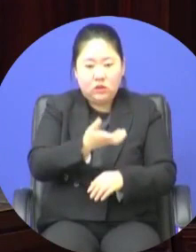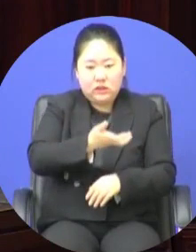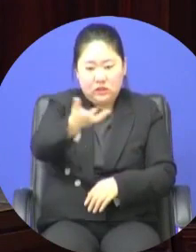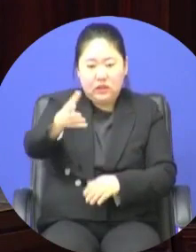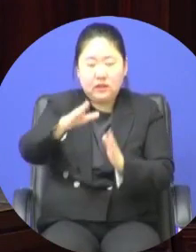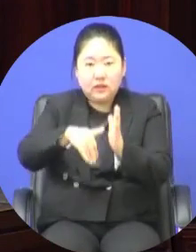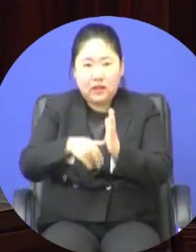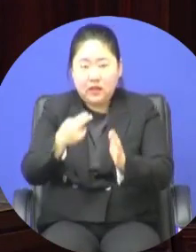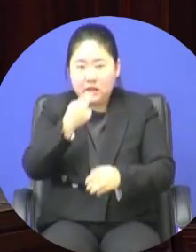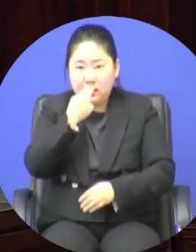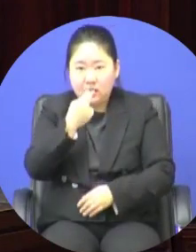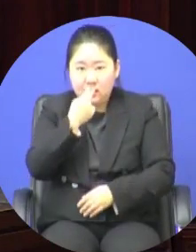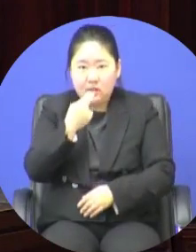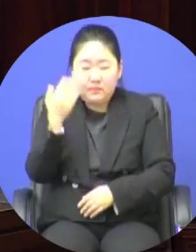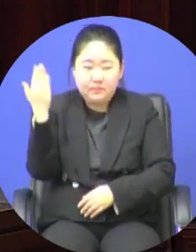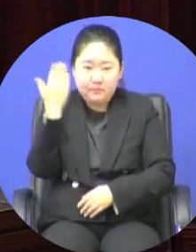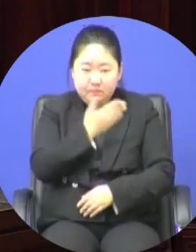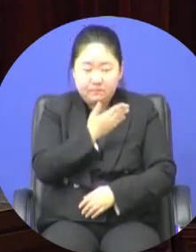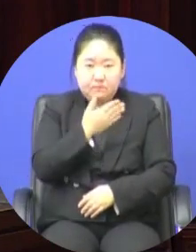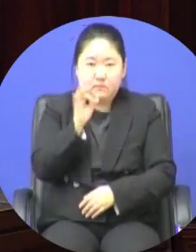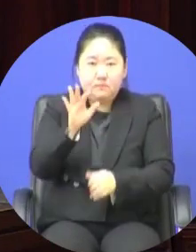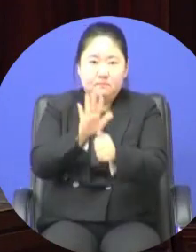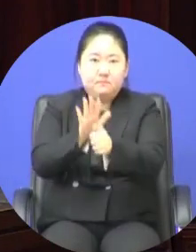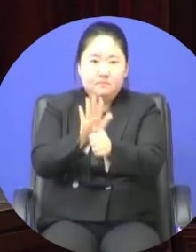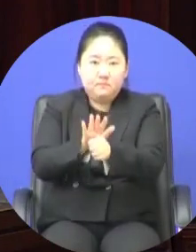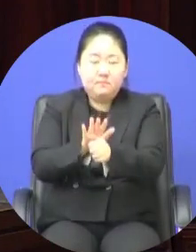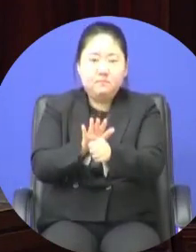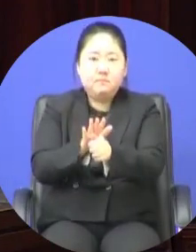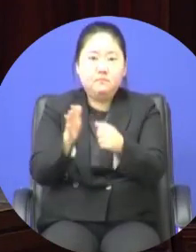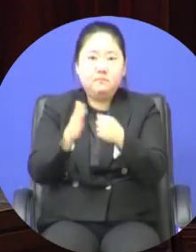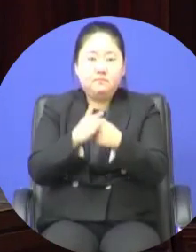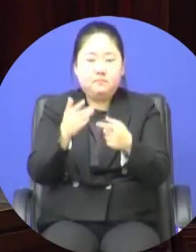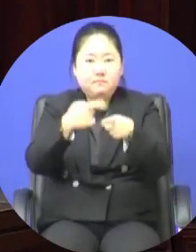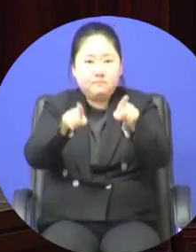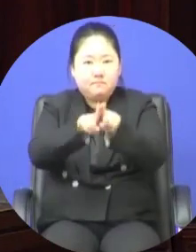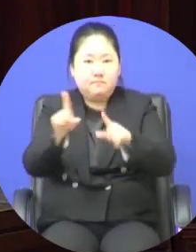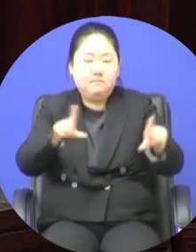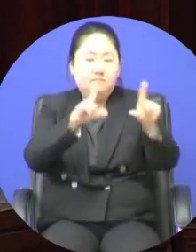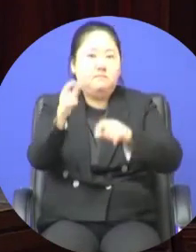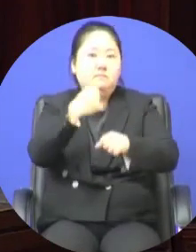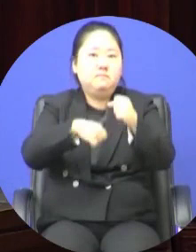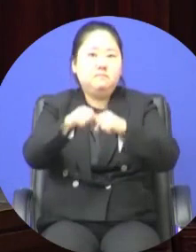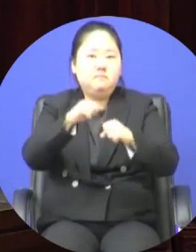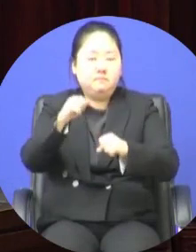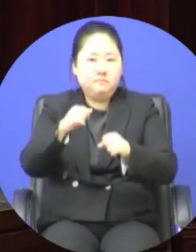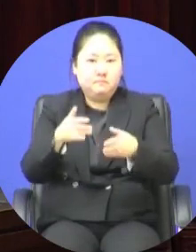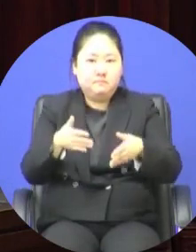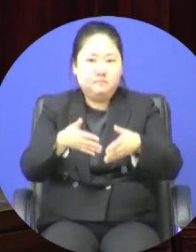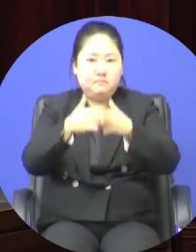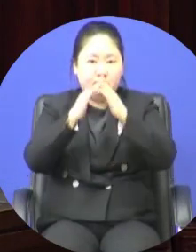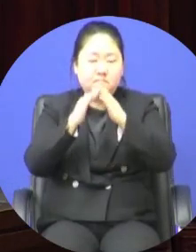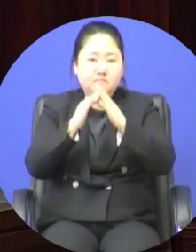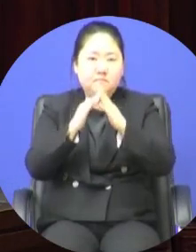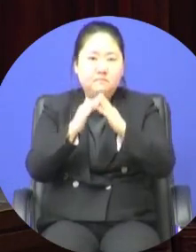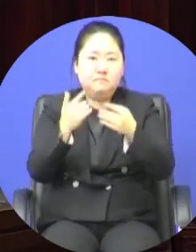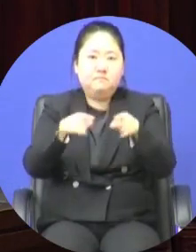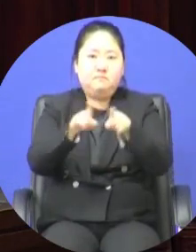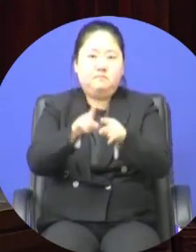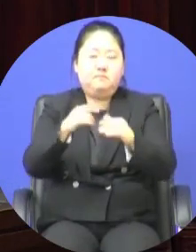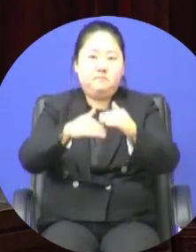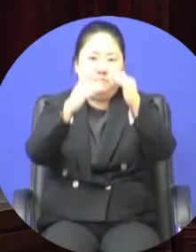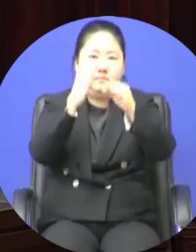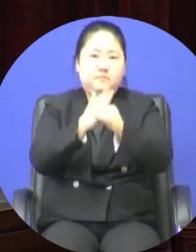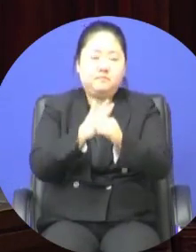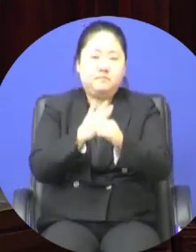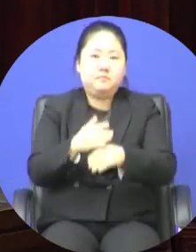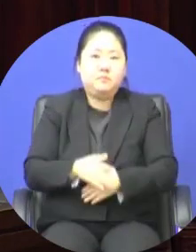제도를 강력하게 추진해 실적을 냄으로써 상생 축산업의 발전 가능성을 높여가고 있습니다. 로컬